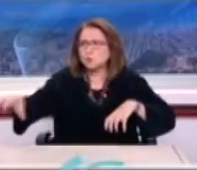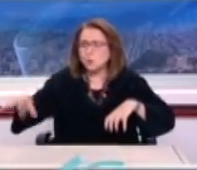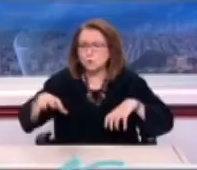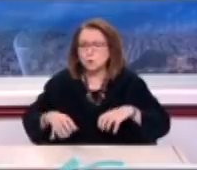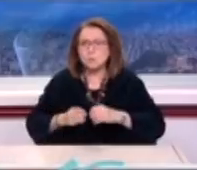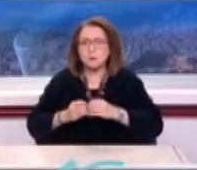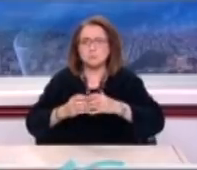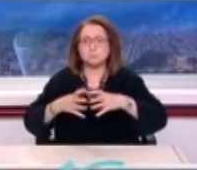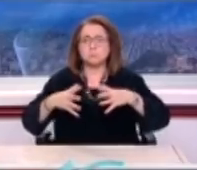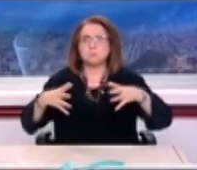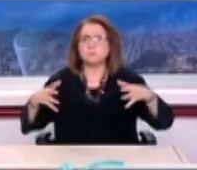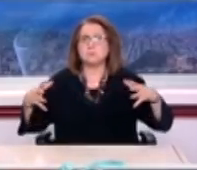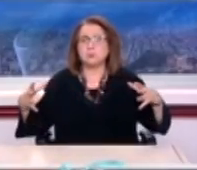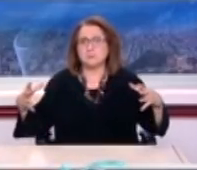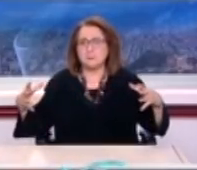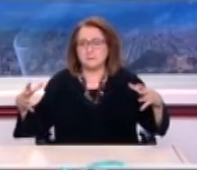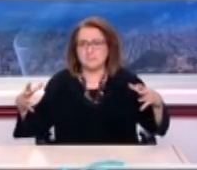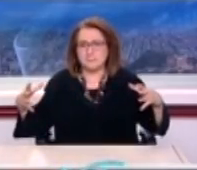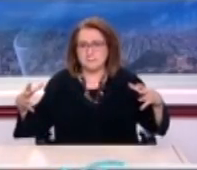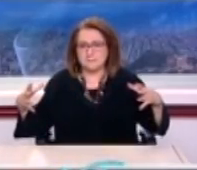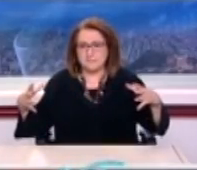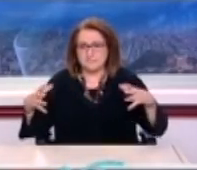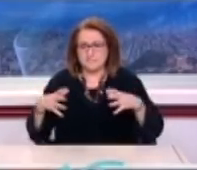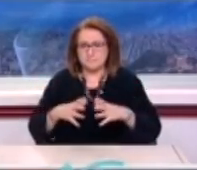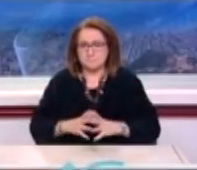κοινότητα από αυτές τις εισαγωγές.